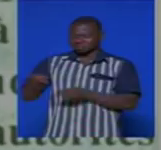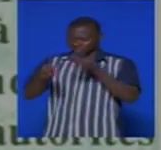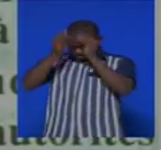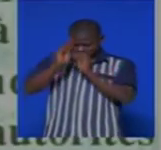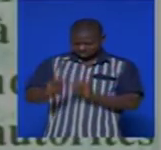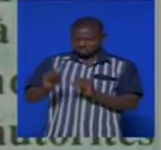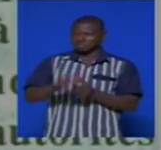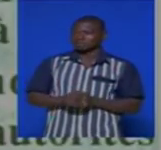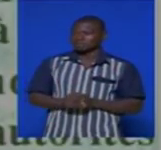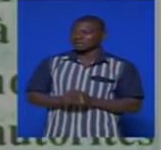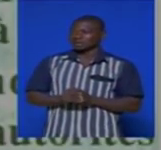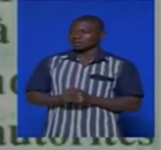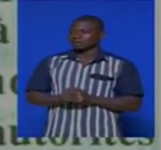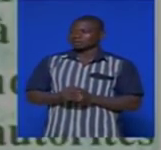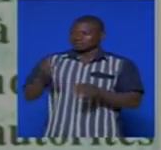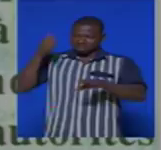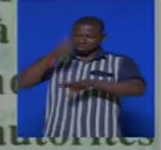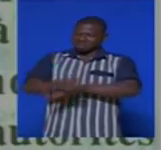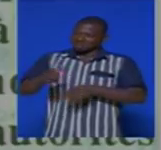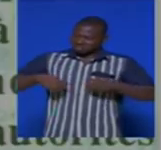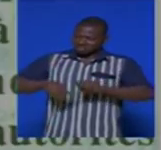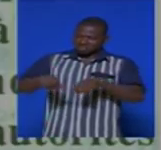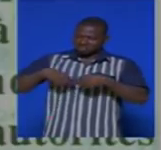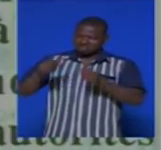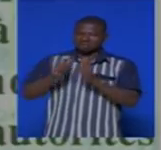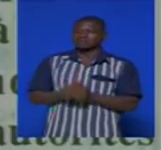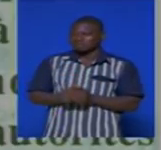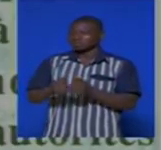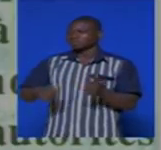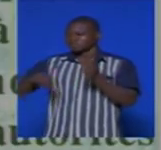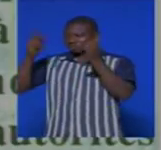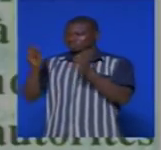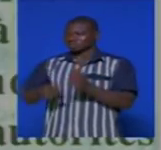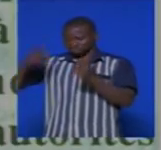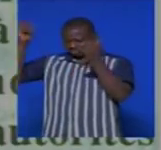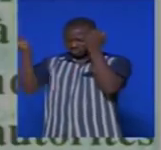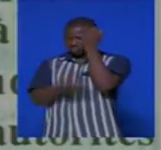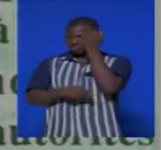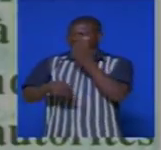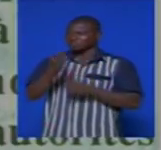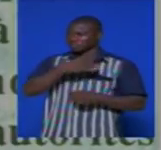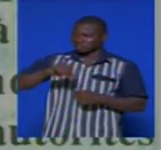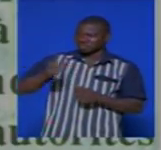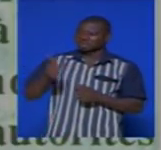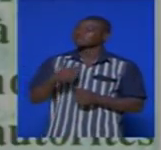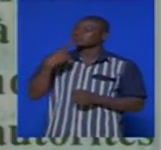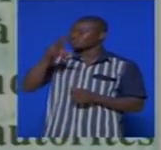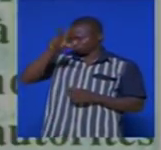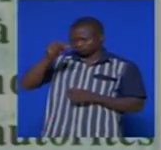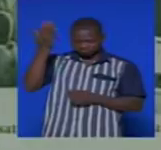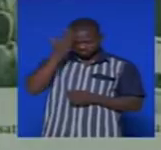l'occurrence, l'accusation de meurtre, coups et blessures volontaires, il les rejette en bloc. Il revient donc au